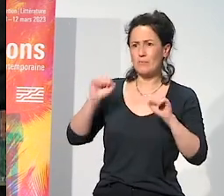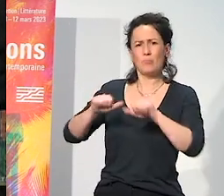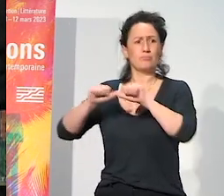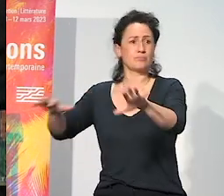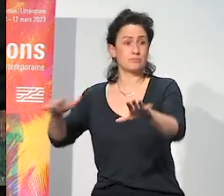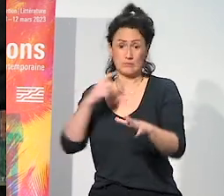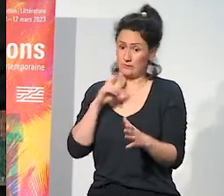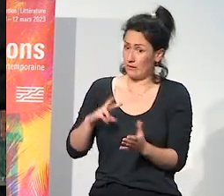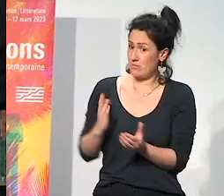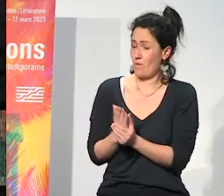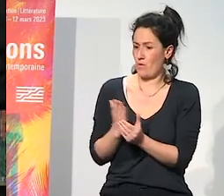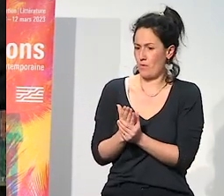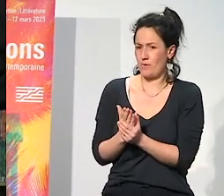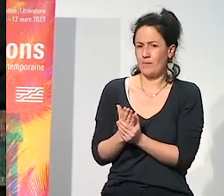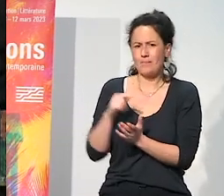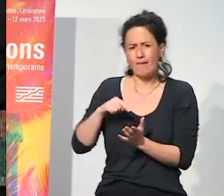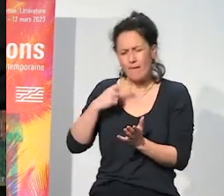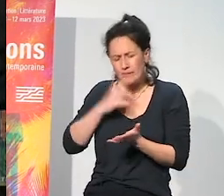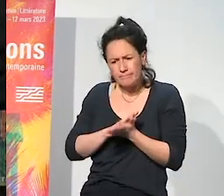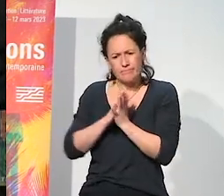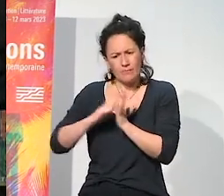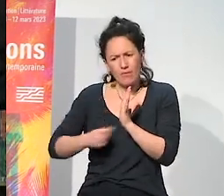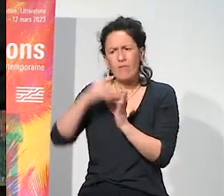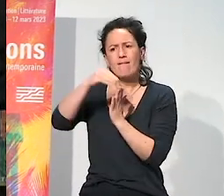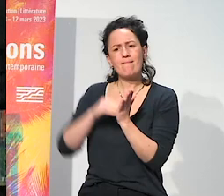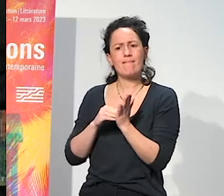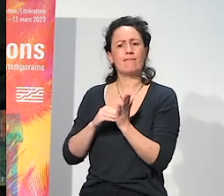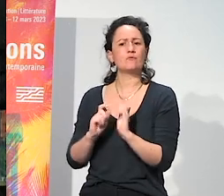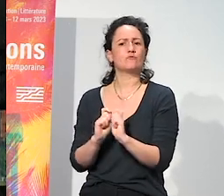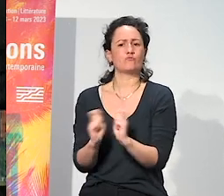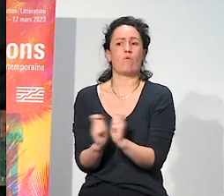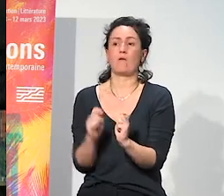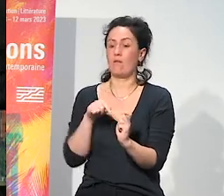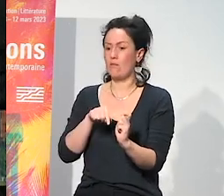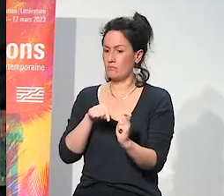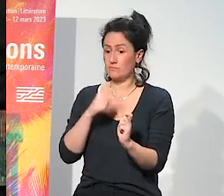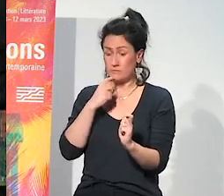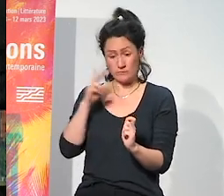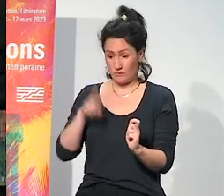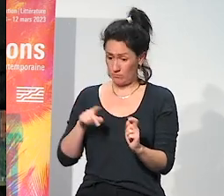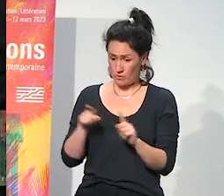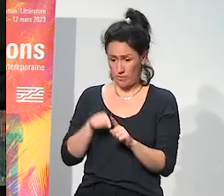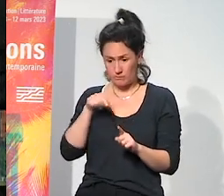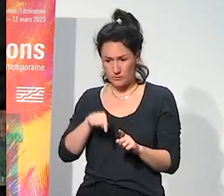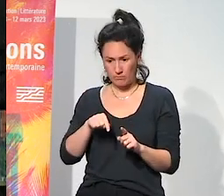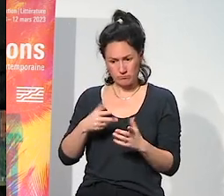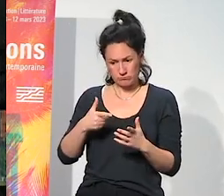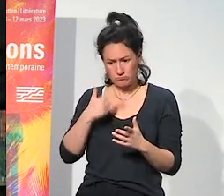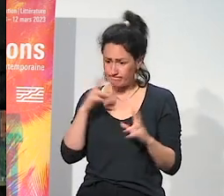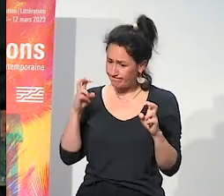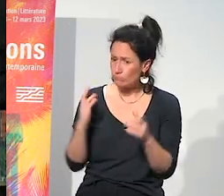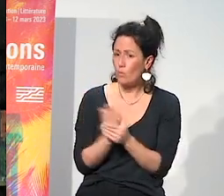de là, elle réécrit son journal. C'est-à-dire que vraiment, elle le prend comme une matière, effectivement,